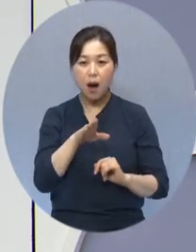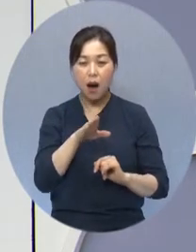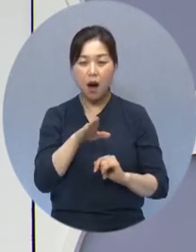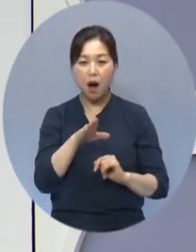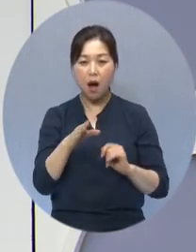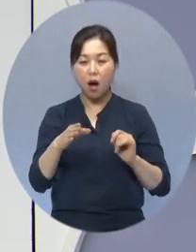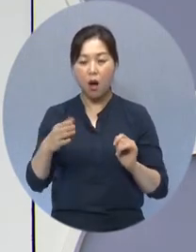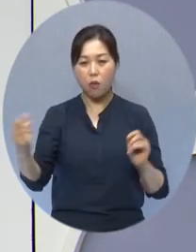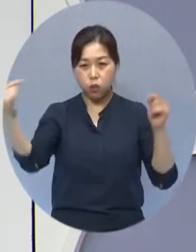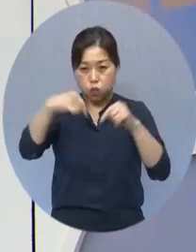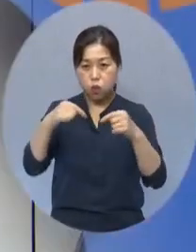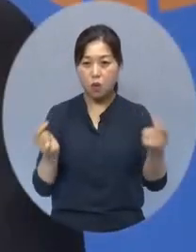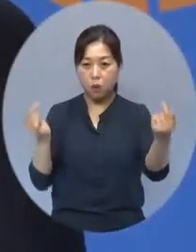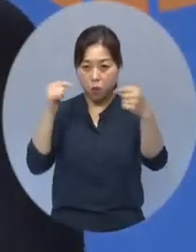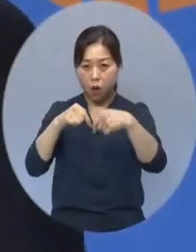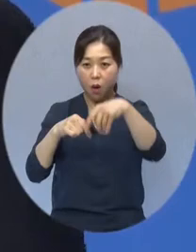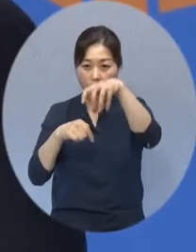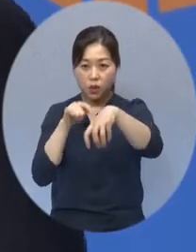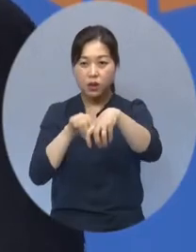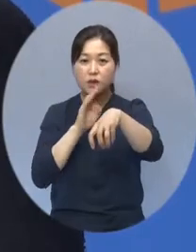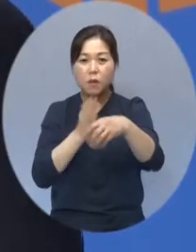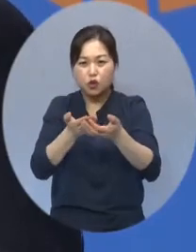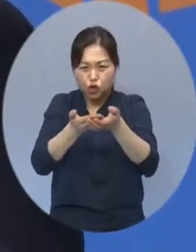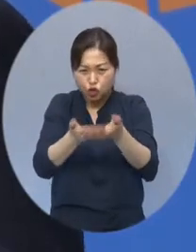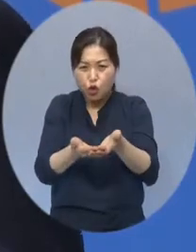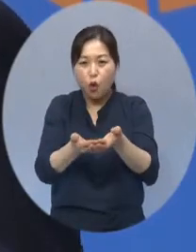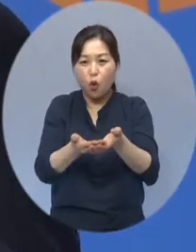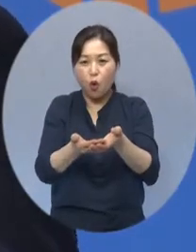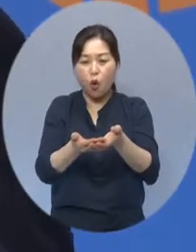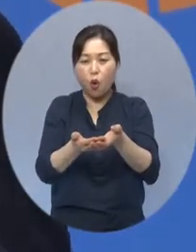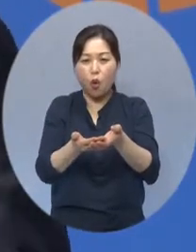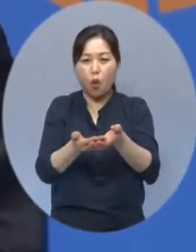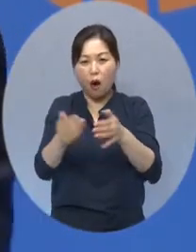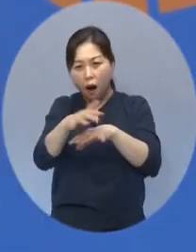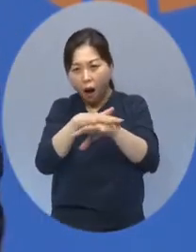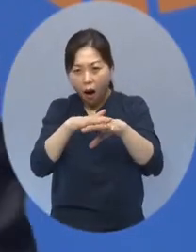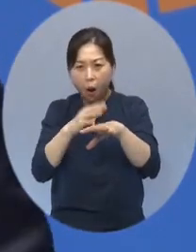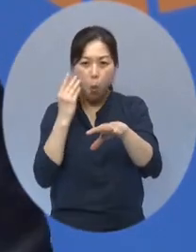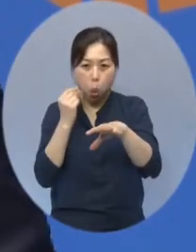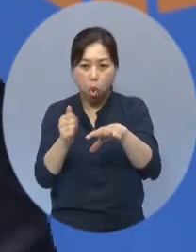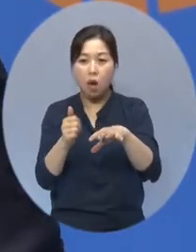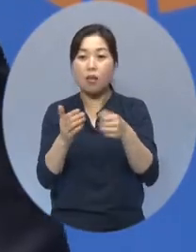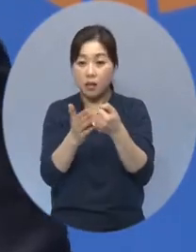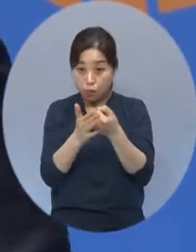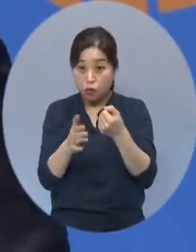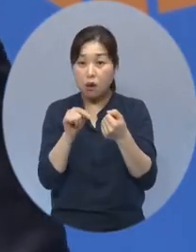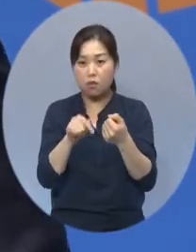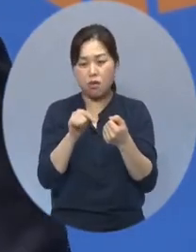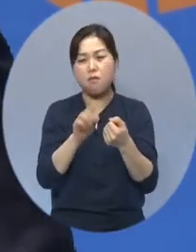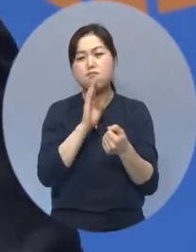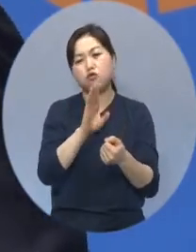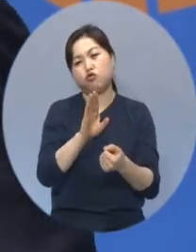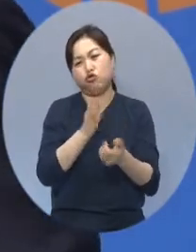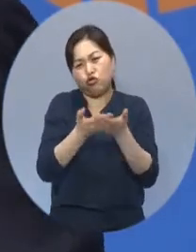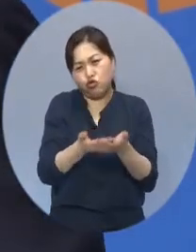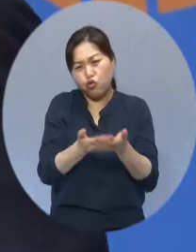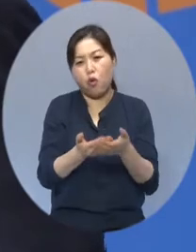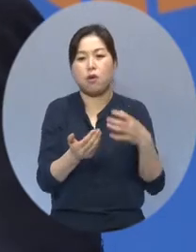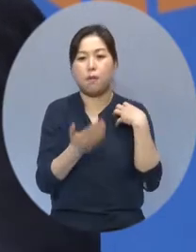사통팔달의 아주 정말 교통 그 인프라가 잘 돼 있기 때문에 그렇죠. 거기에 아주 중심축이 될 수